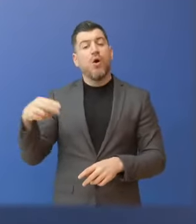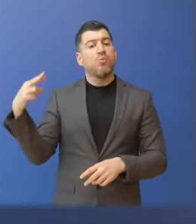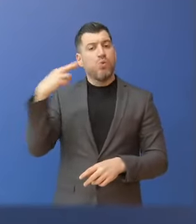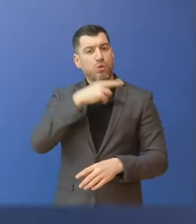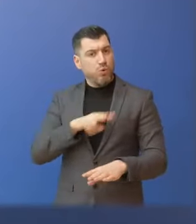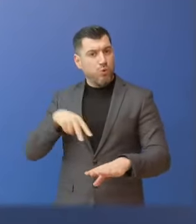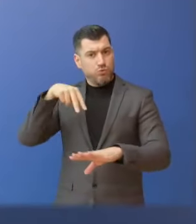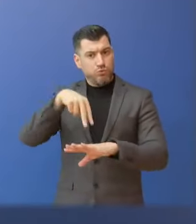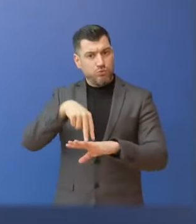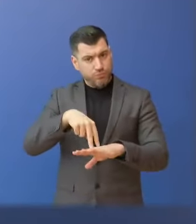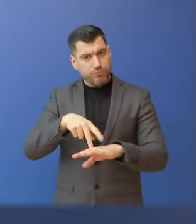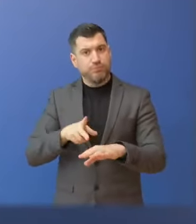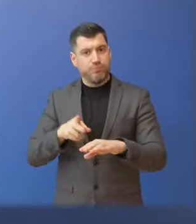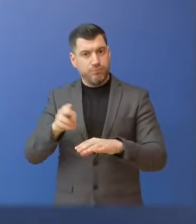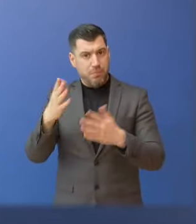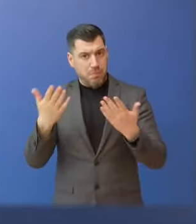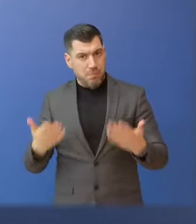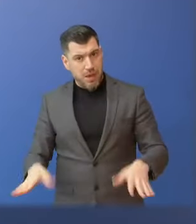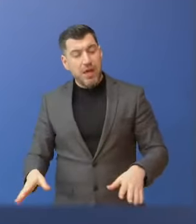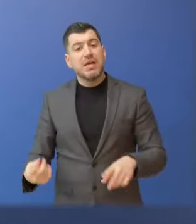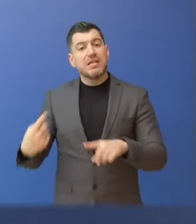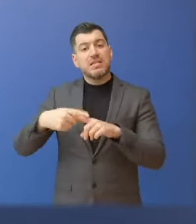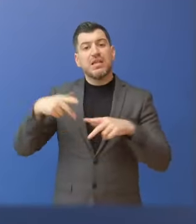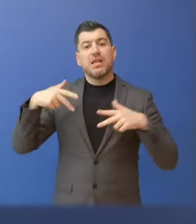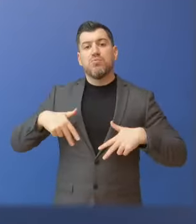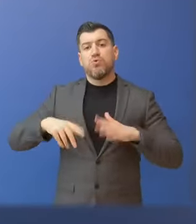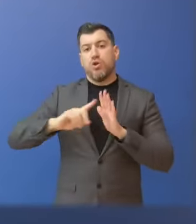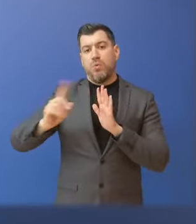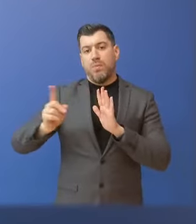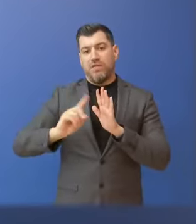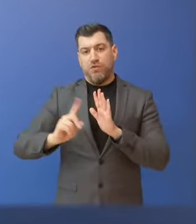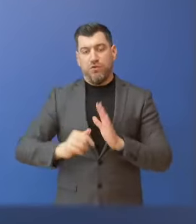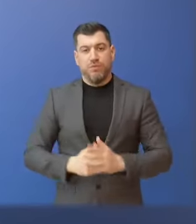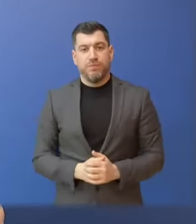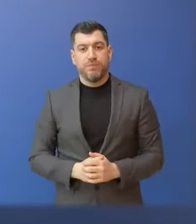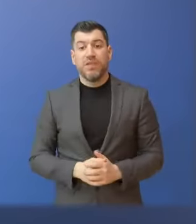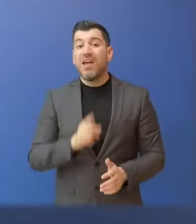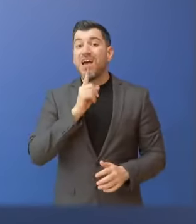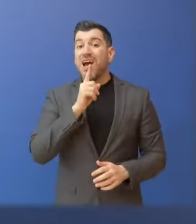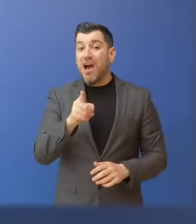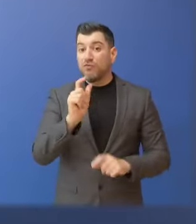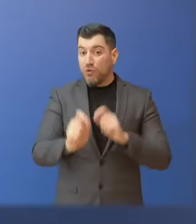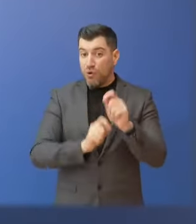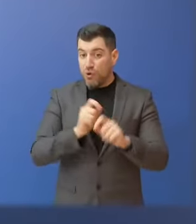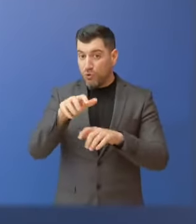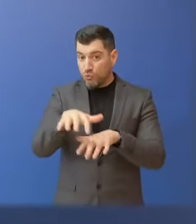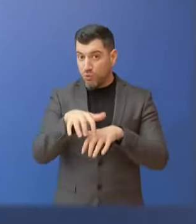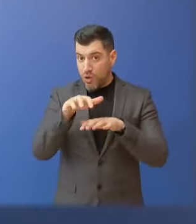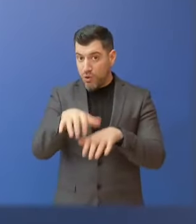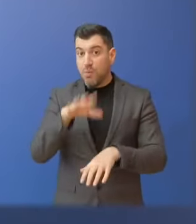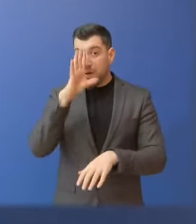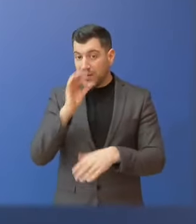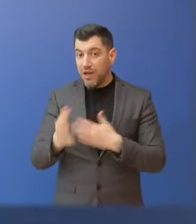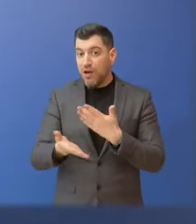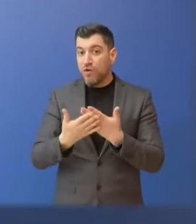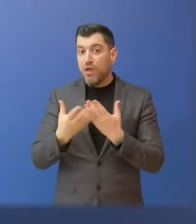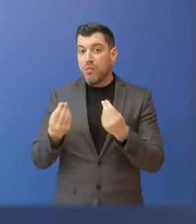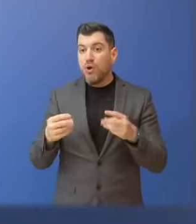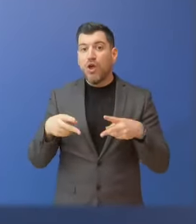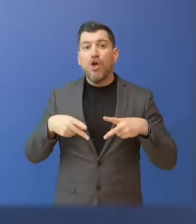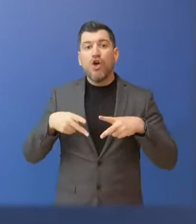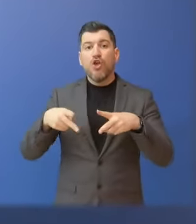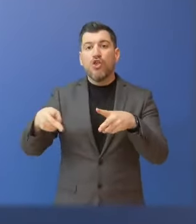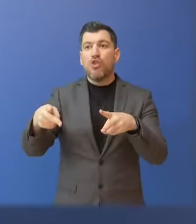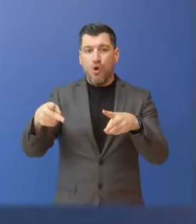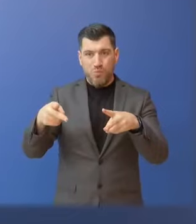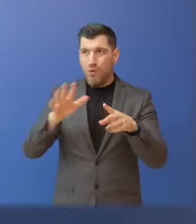και της ηγεσίας του υπουργείου μεταφορών και υποδομών πρόκειται για ένα σημαντικό έργο που αναβαθμίζει πολυεπίπεδα το οδικό δίκτυο της χώρας